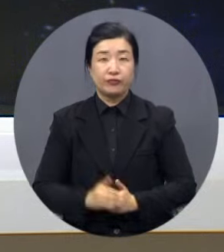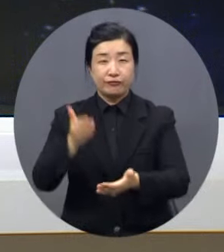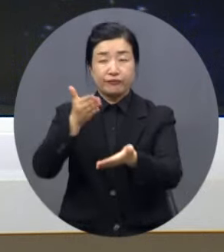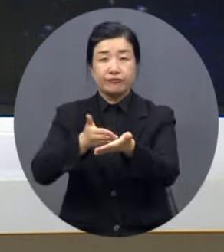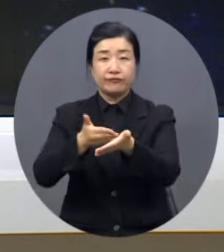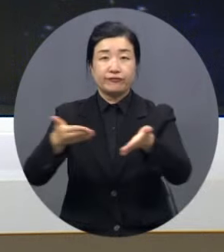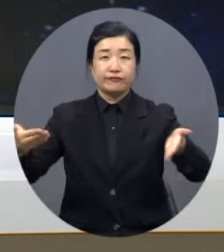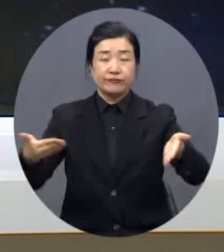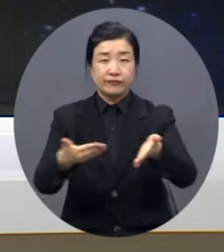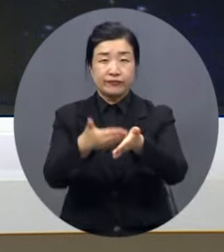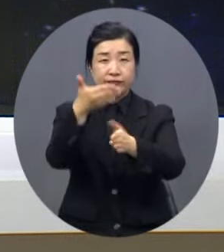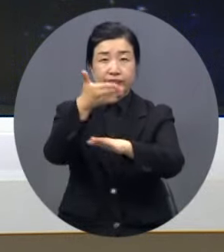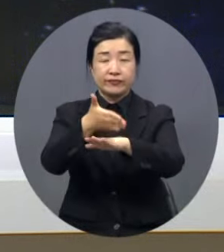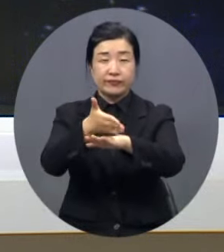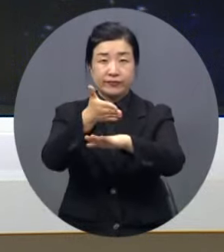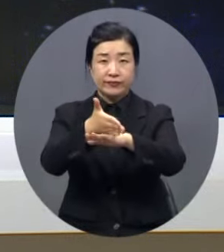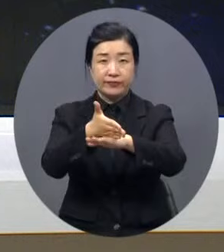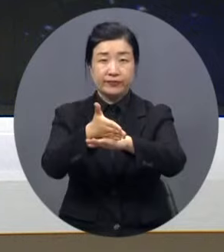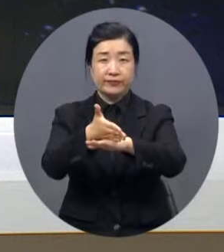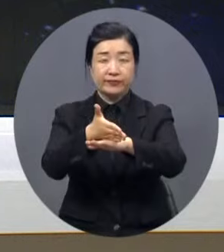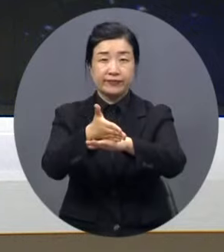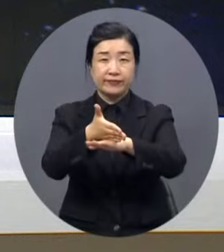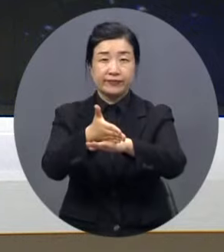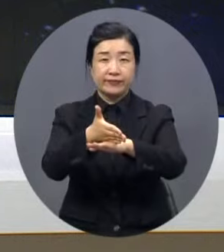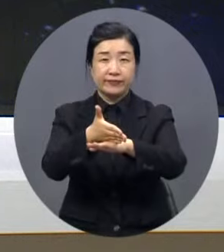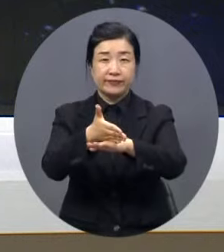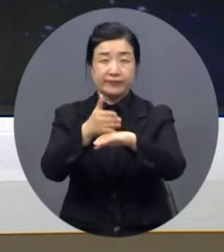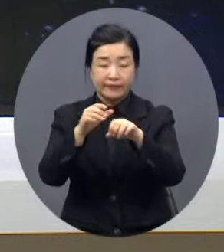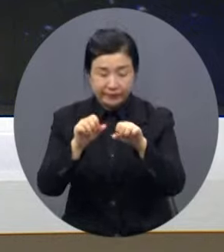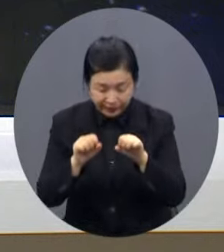뉴스데스크 제주 마칩니다 시청해 주신 여러분 고맙습니다